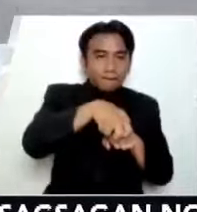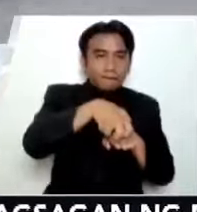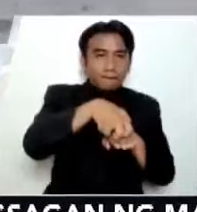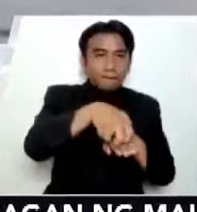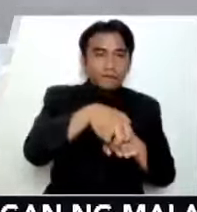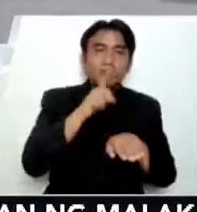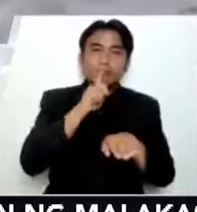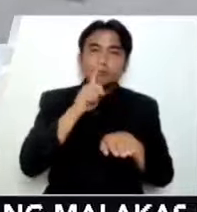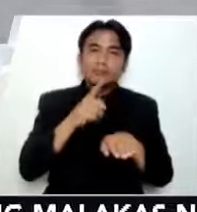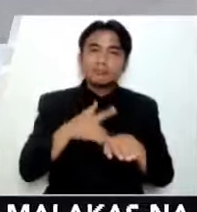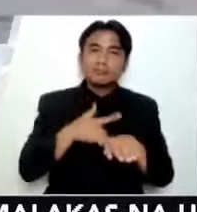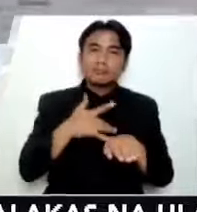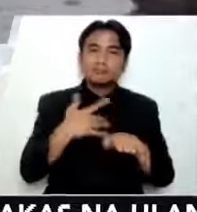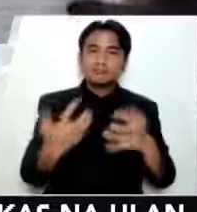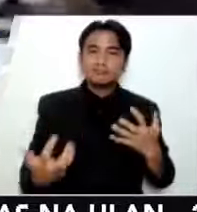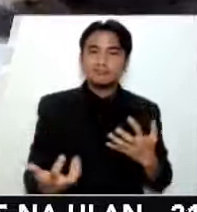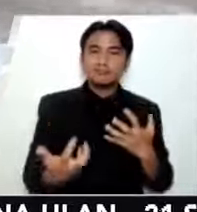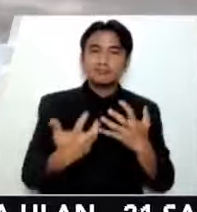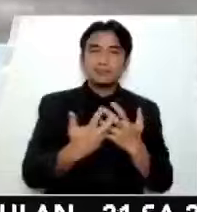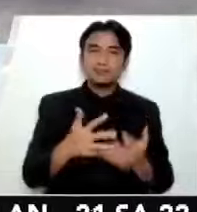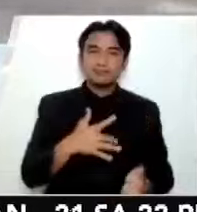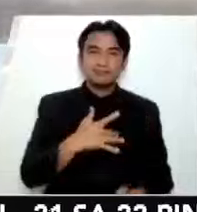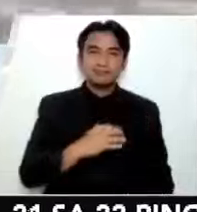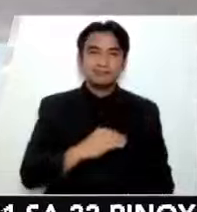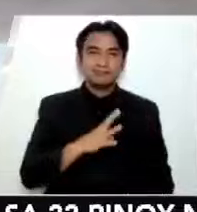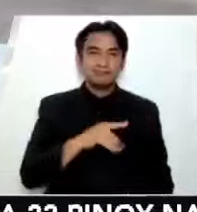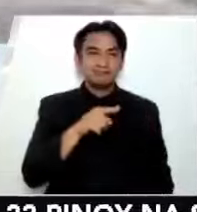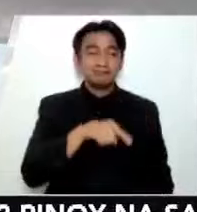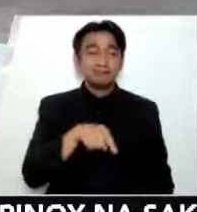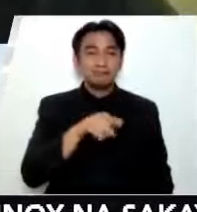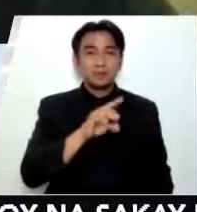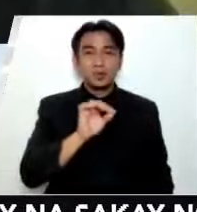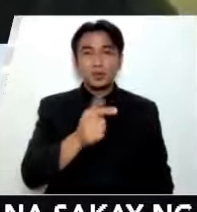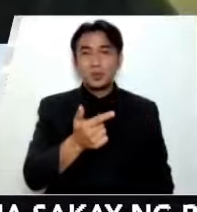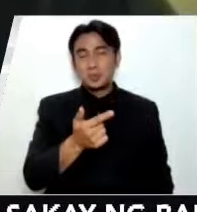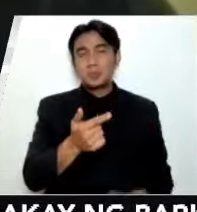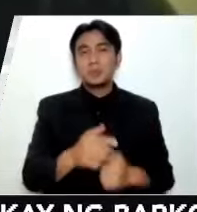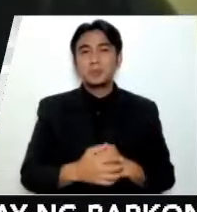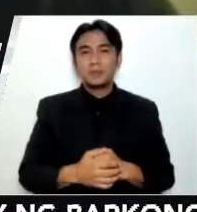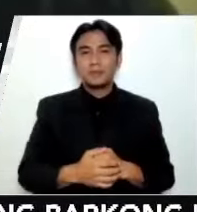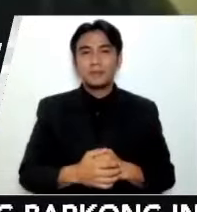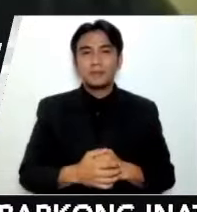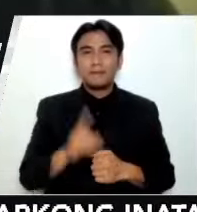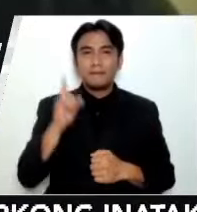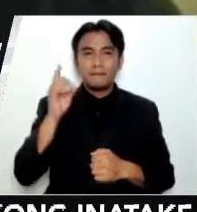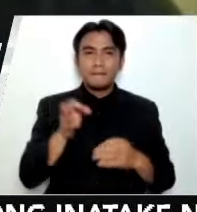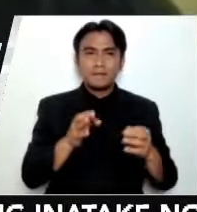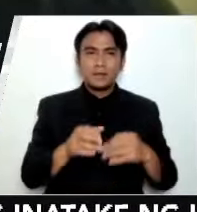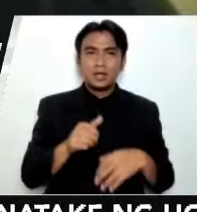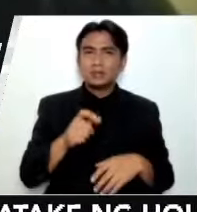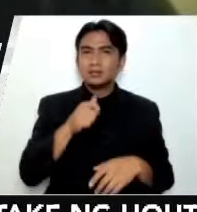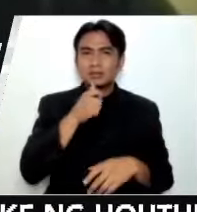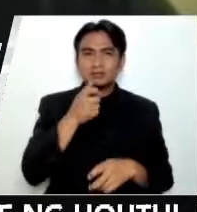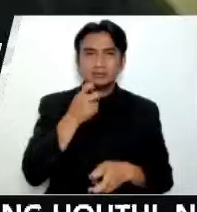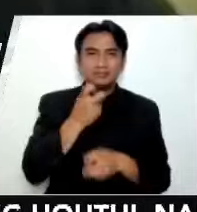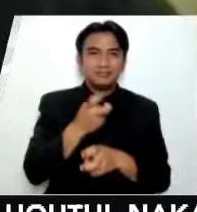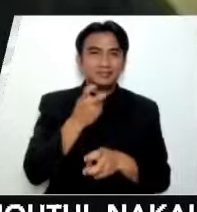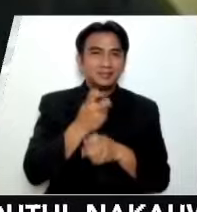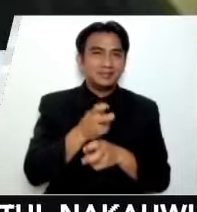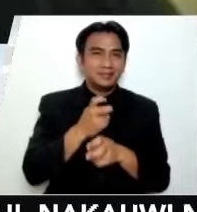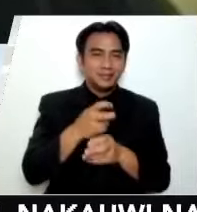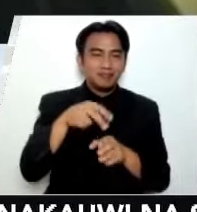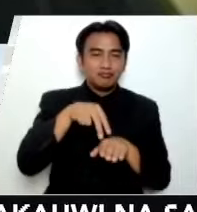naibibigay ng activity sa mga aso. Sa paddleboard naman sir, hindi naman siya ganun kahirap i-balance eh, lalo na pagkasama si Maui or